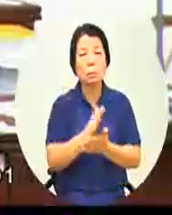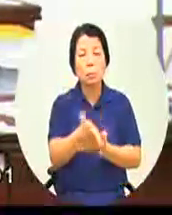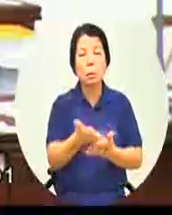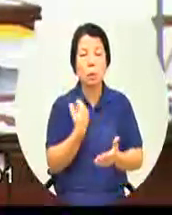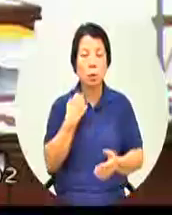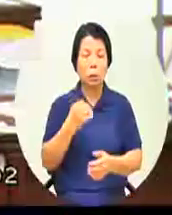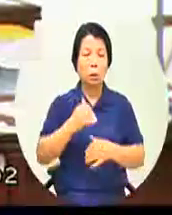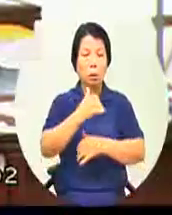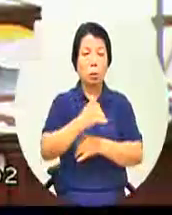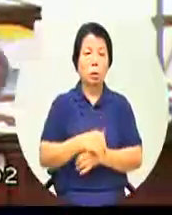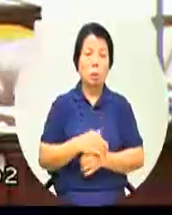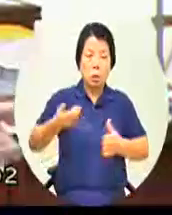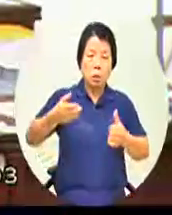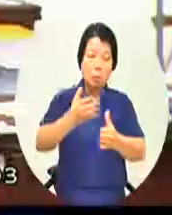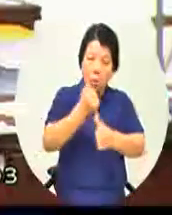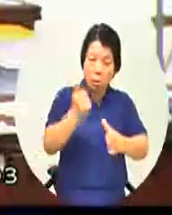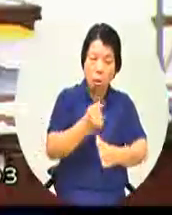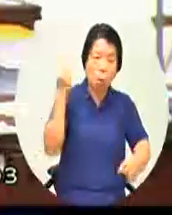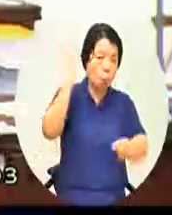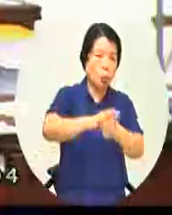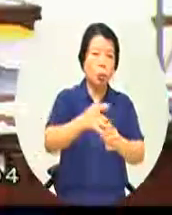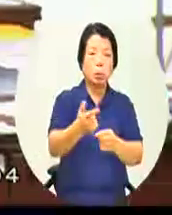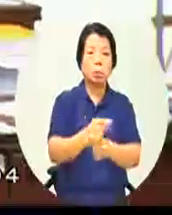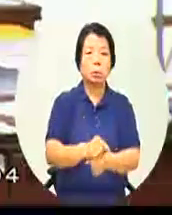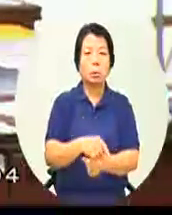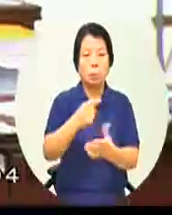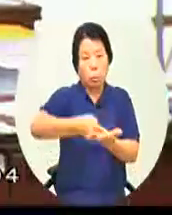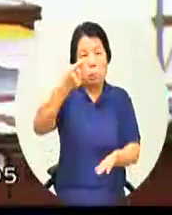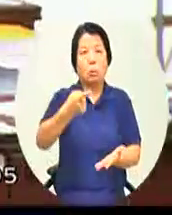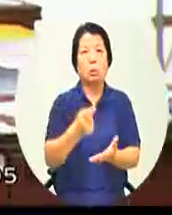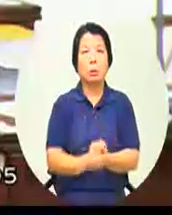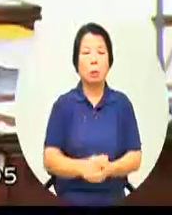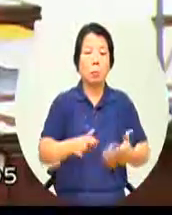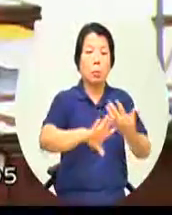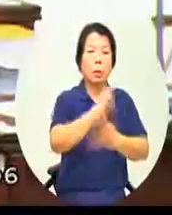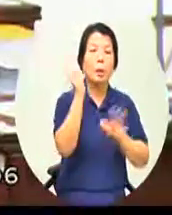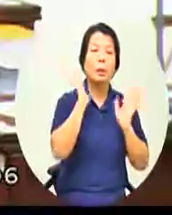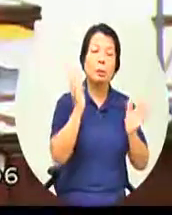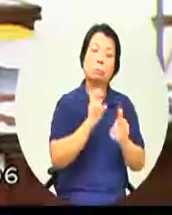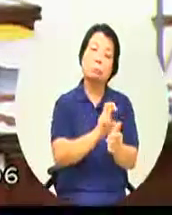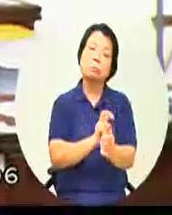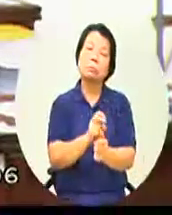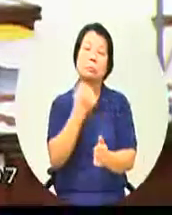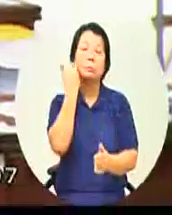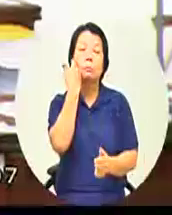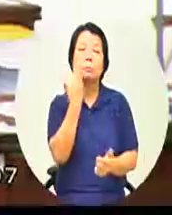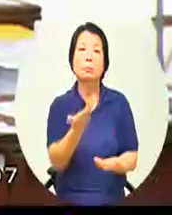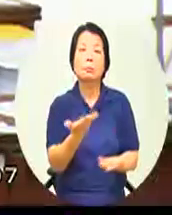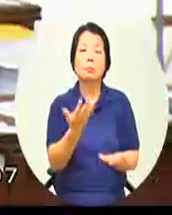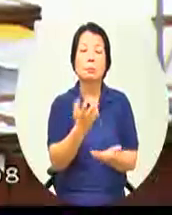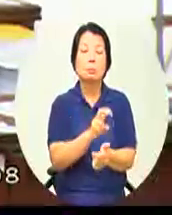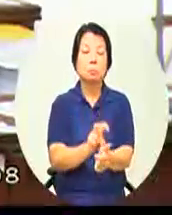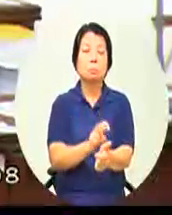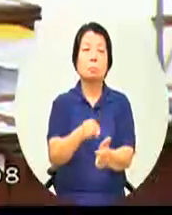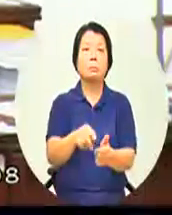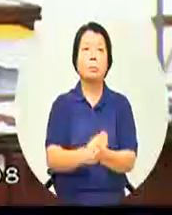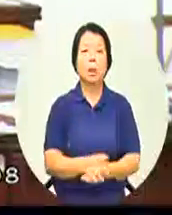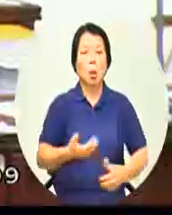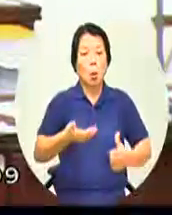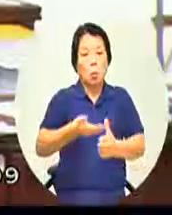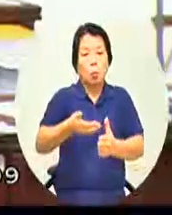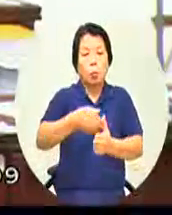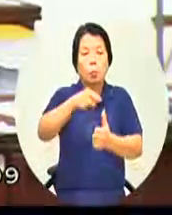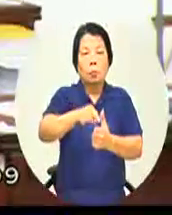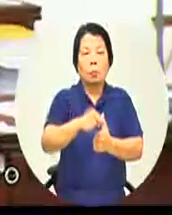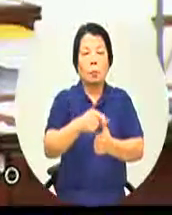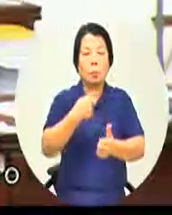助的迄个20000块啊，领了就无啊，啊，但是囡仔啥没过啊？他企业霸业，我们这才是重点呐、啊！啊，要他培养他教育啊，这个